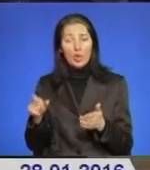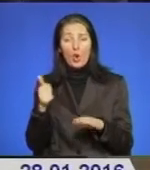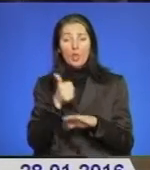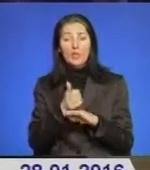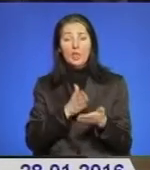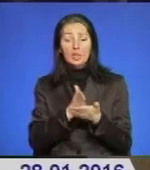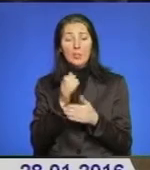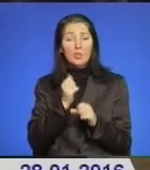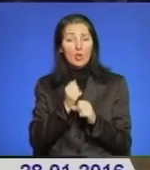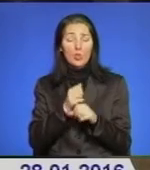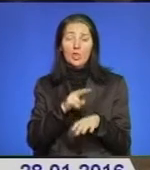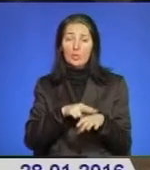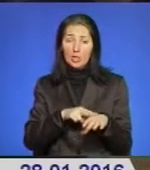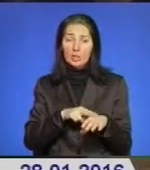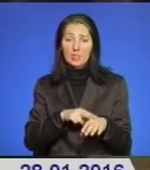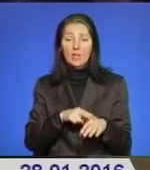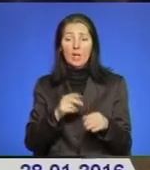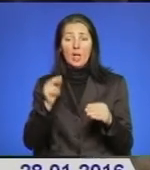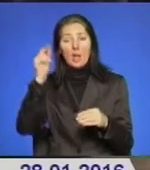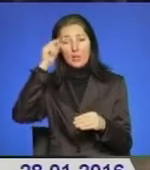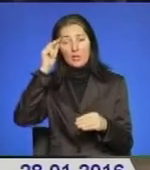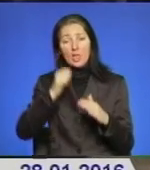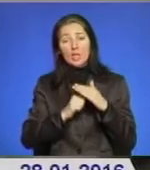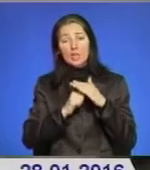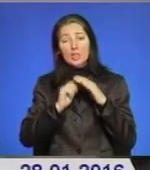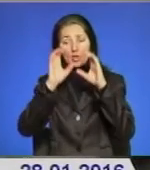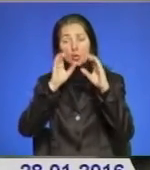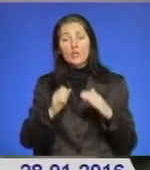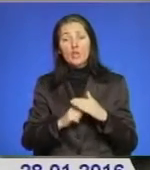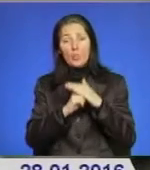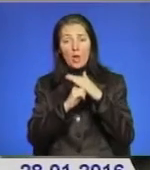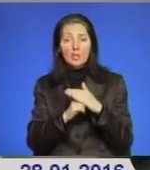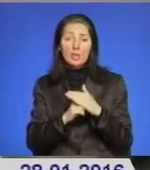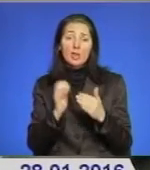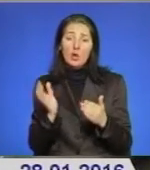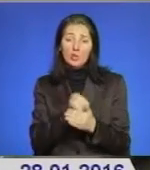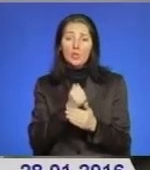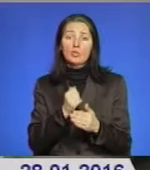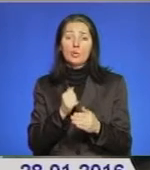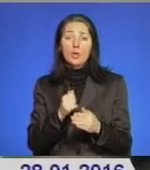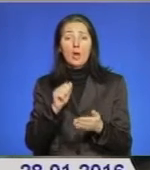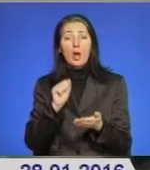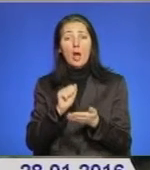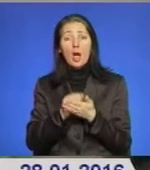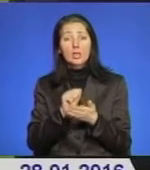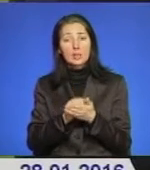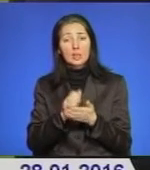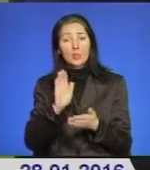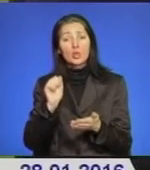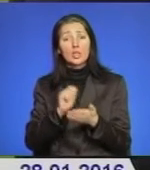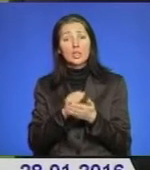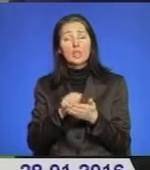роботи правоохоронців, вивченні законодавчої бази та успішному проходженні переатестації. Будуть атестаційні